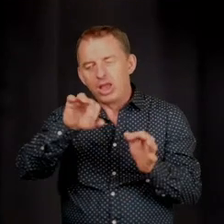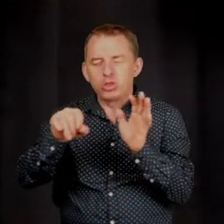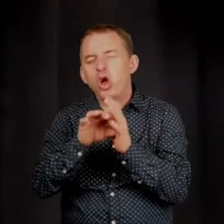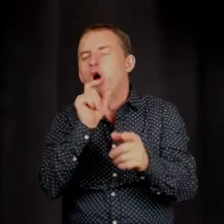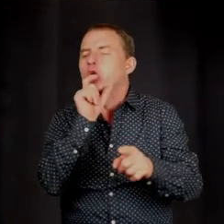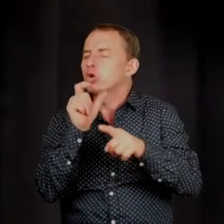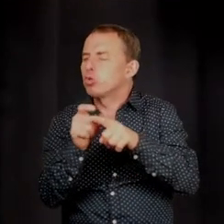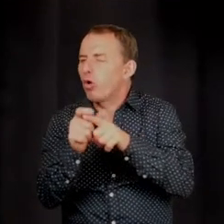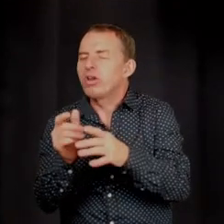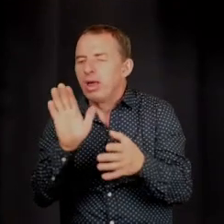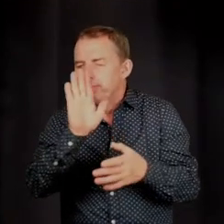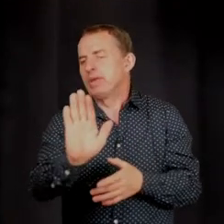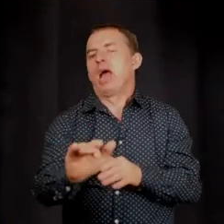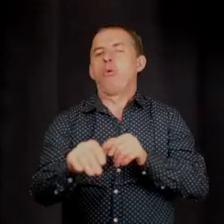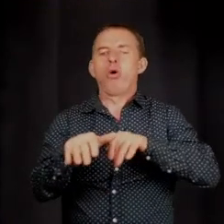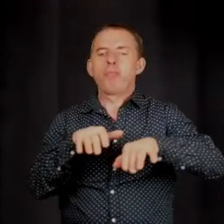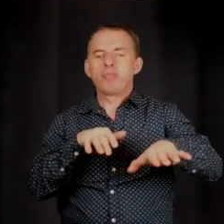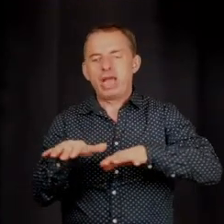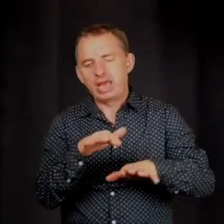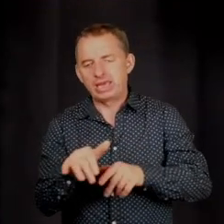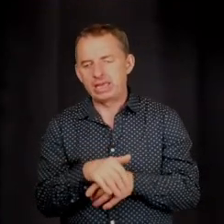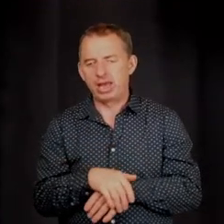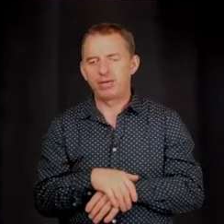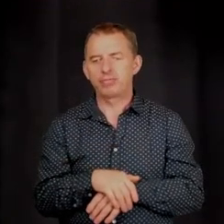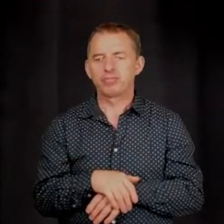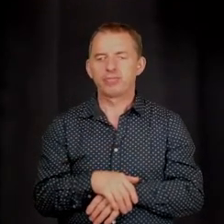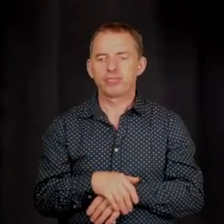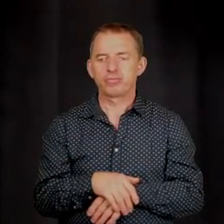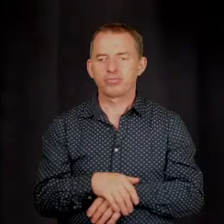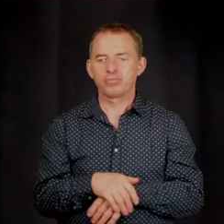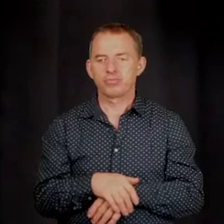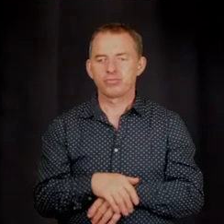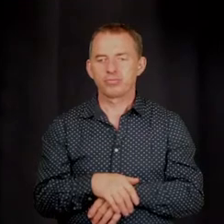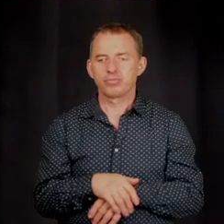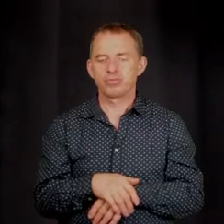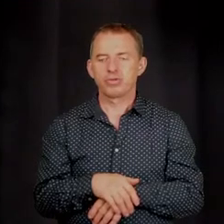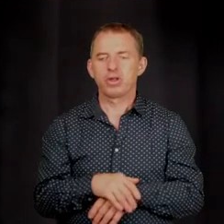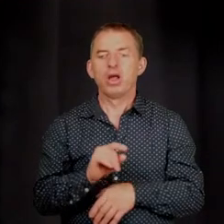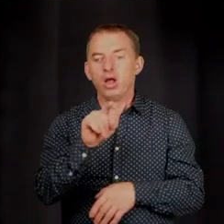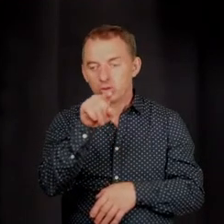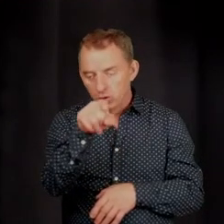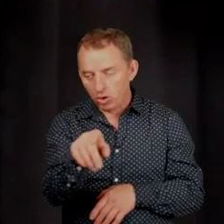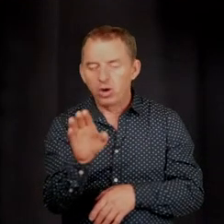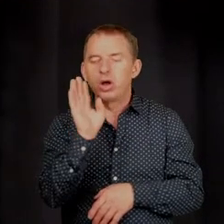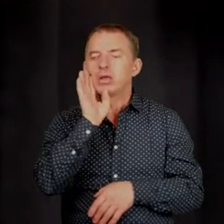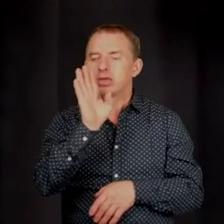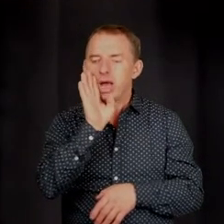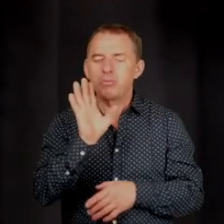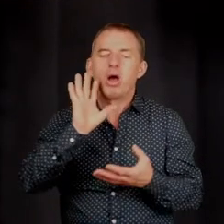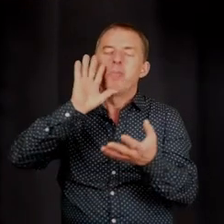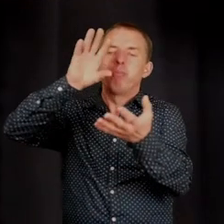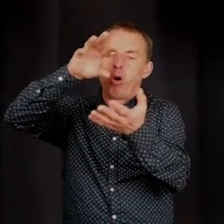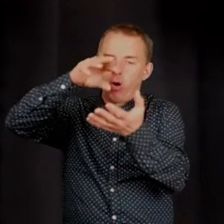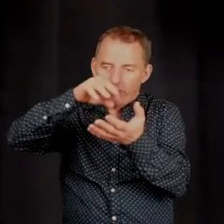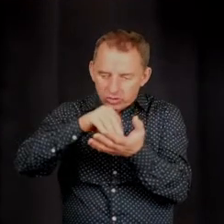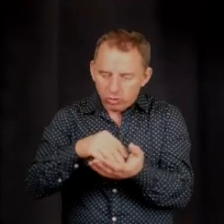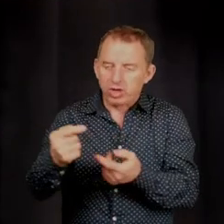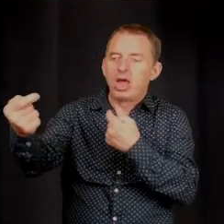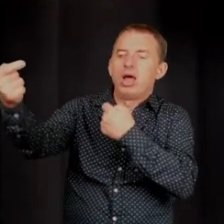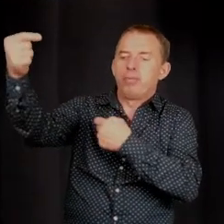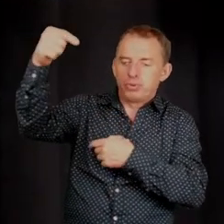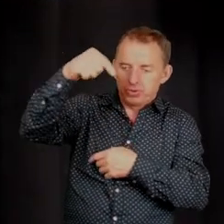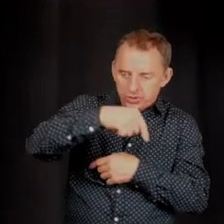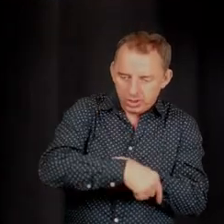które miało miejsce. And his second coming is going to be a real literal event. I tak samo jego powtórne przyjście